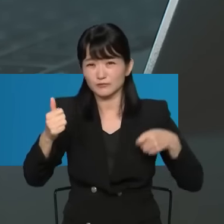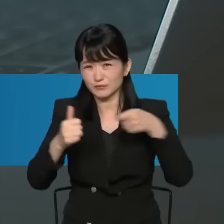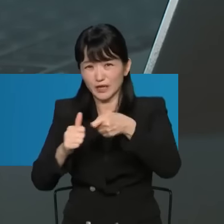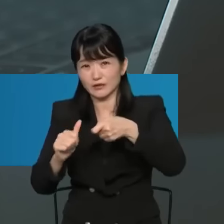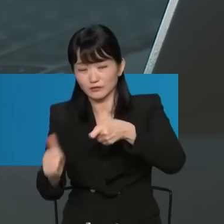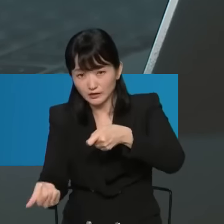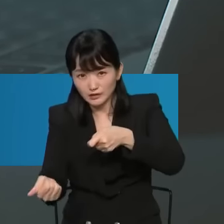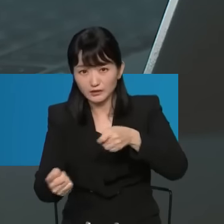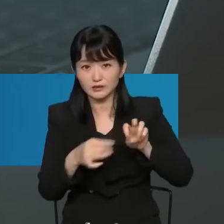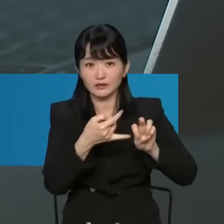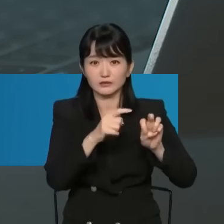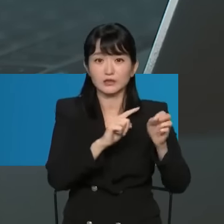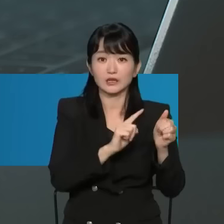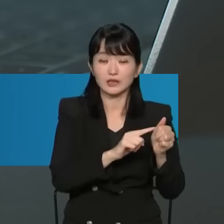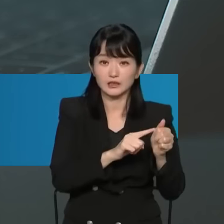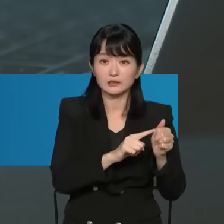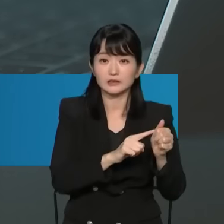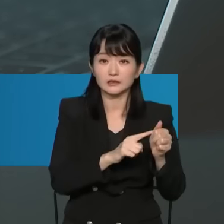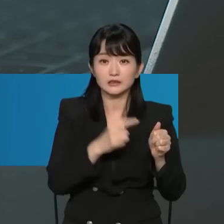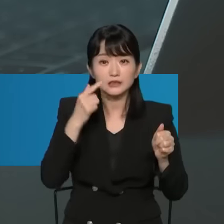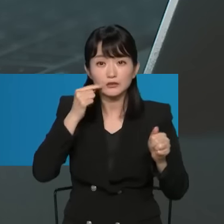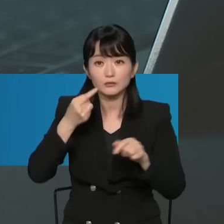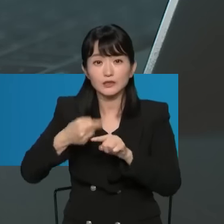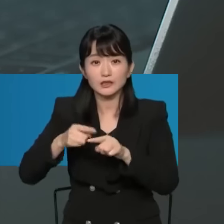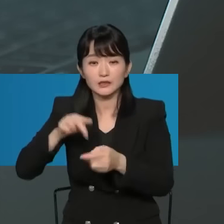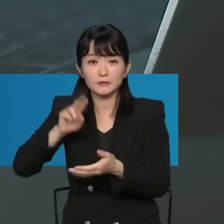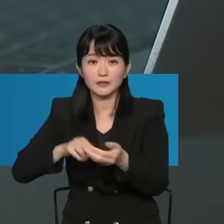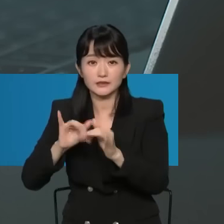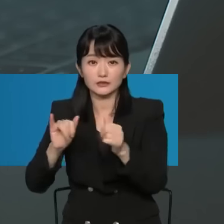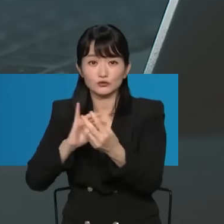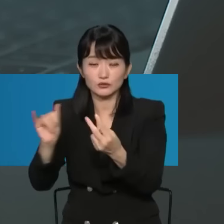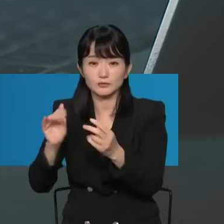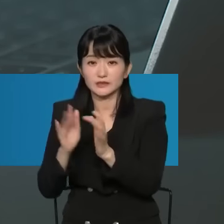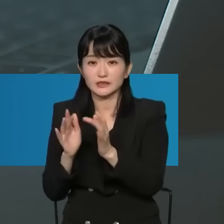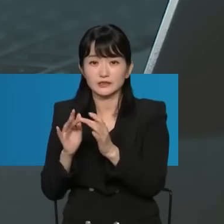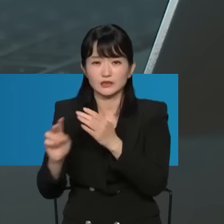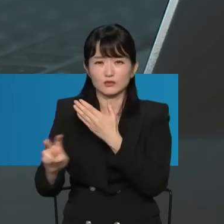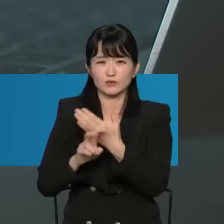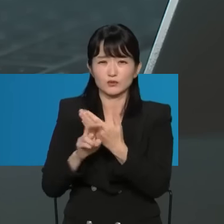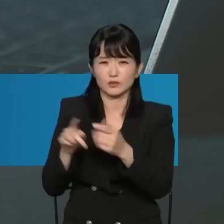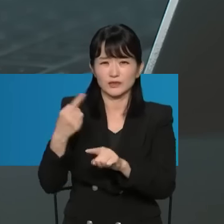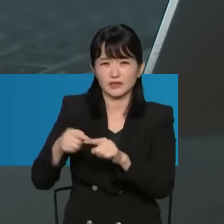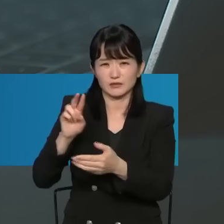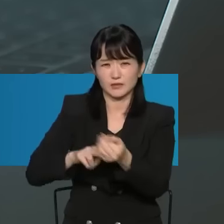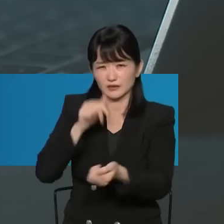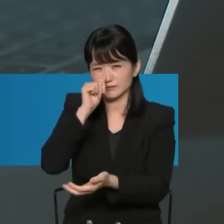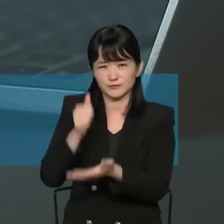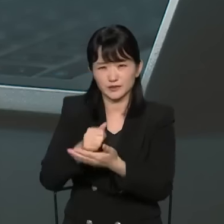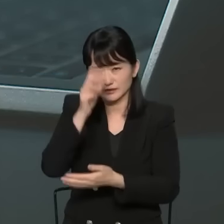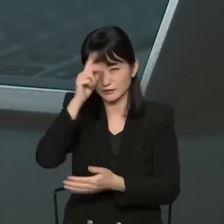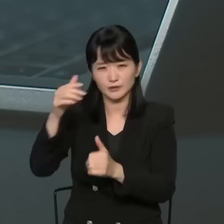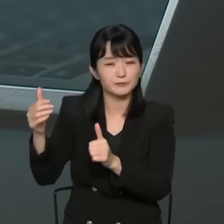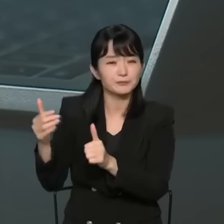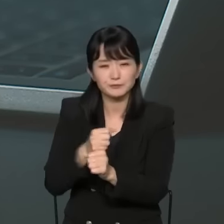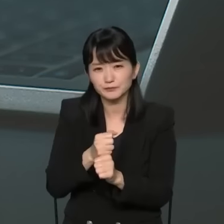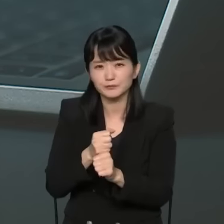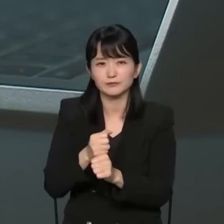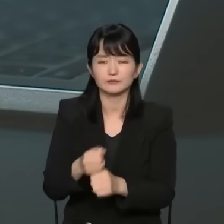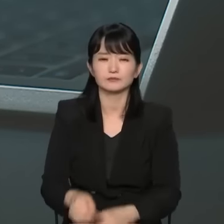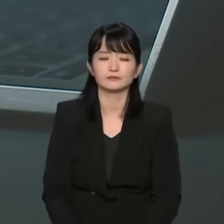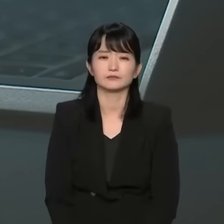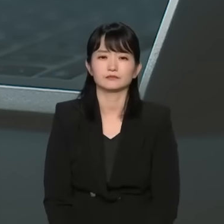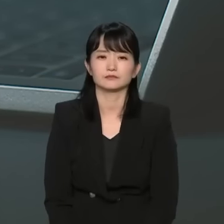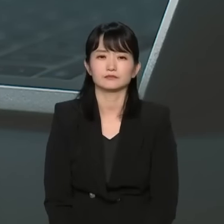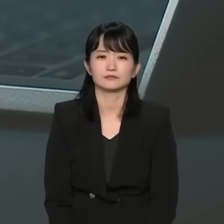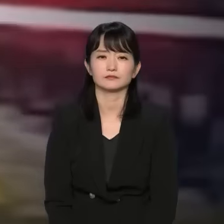이 30대에게 일본도를 판 업자 두 명은 온라인에서 불법으로도 칼을 팔아온 혐의로 경찰에 붙잡혔습니다. 김지윤